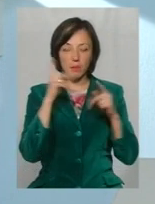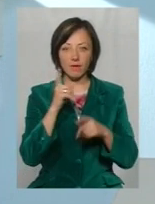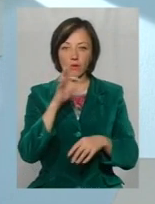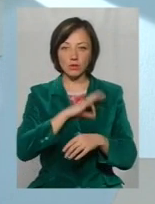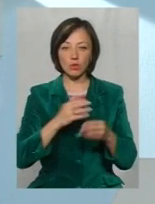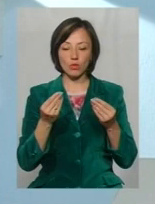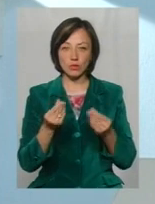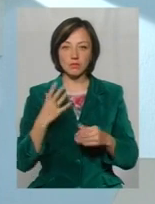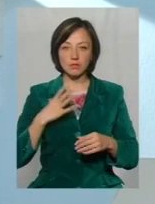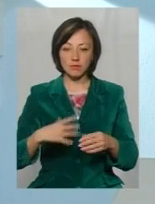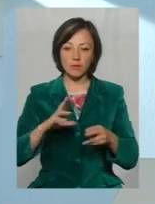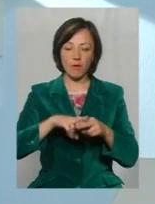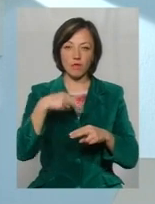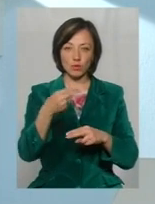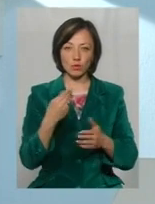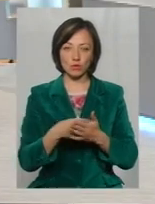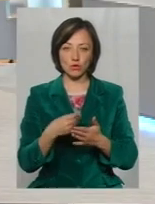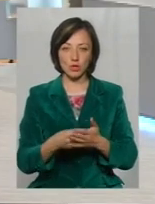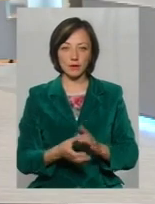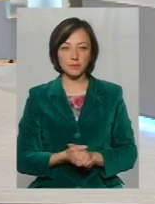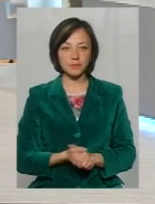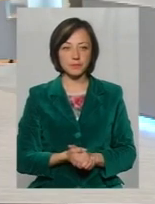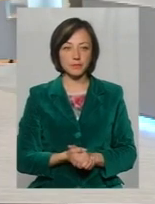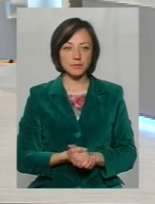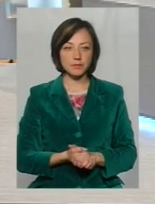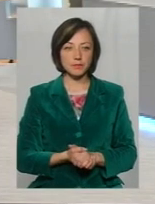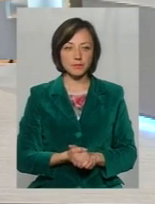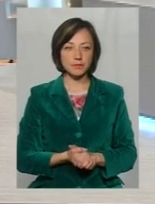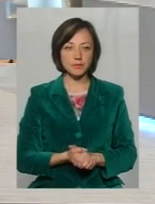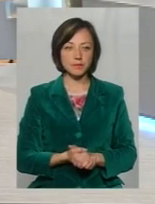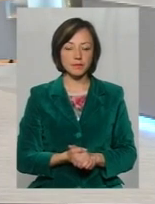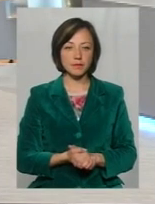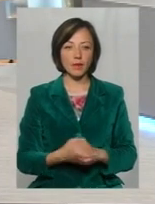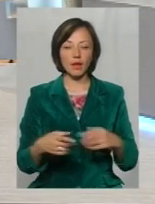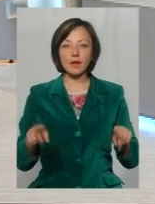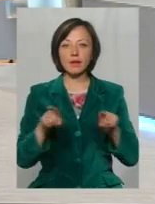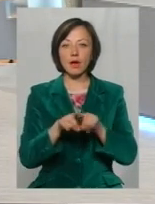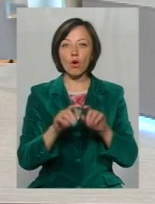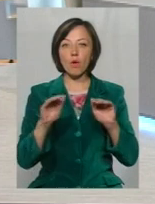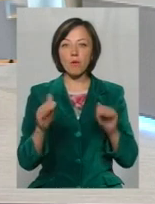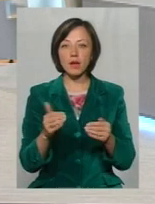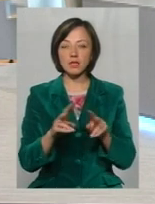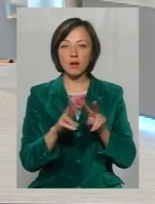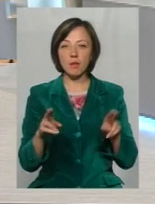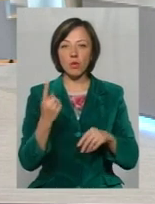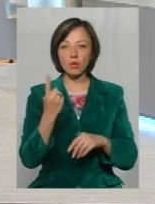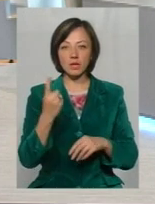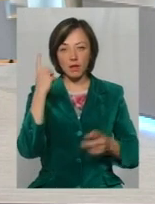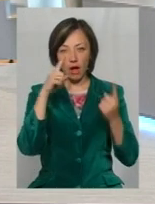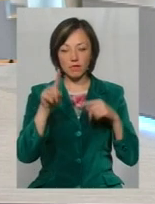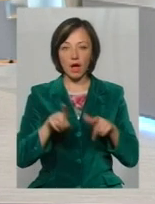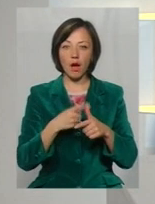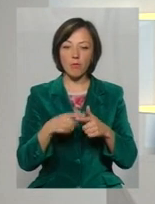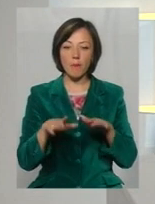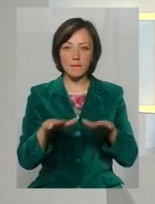коштів, кошти доведеться все-таки повернути у бюджет. А таких обмежень, як один і той самий автор або те саме місце